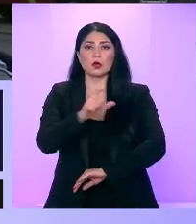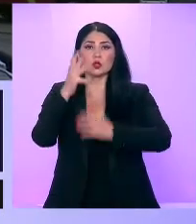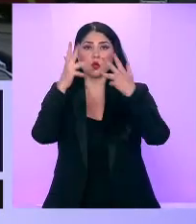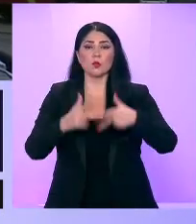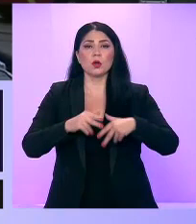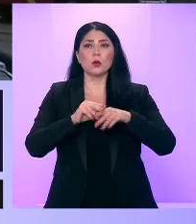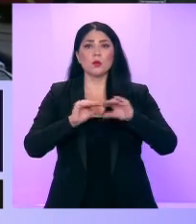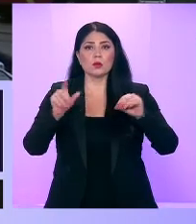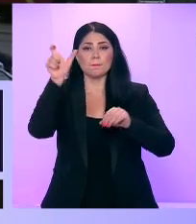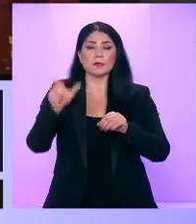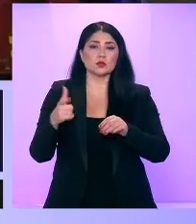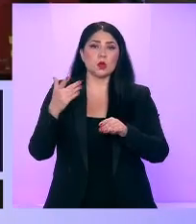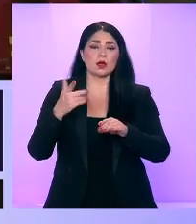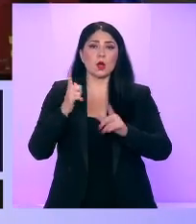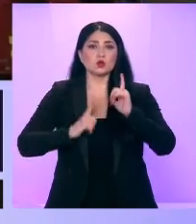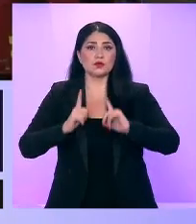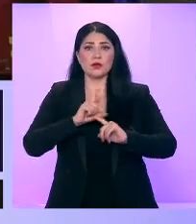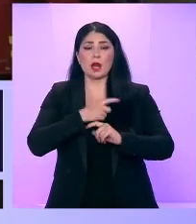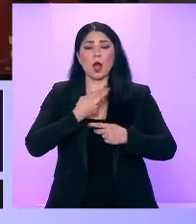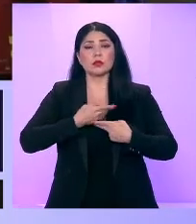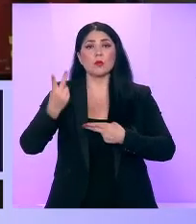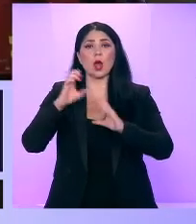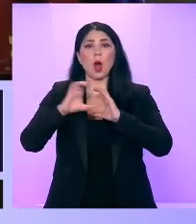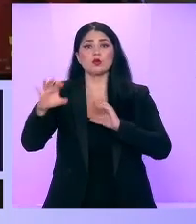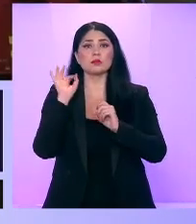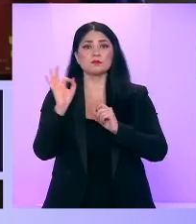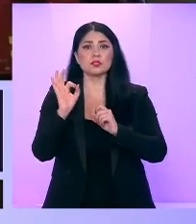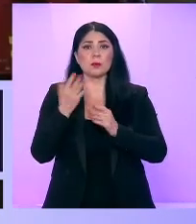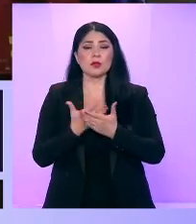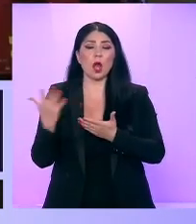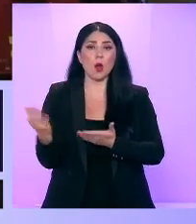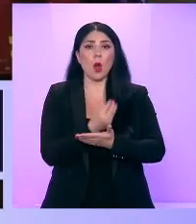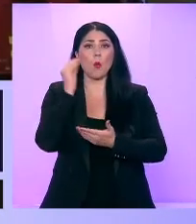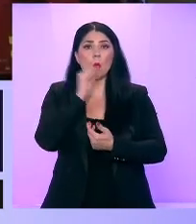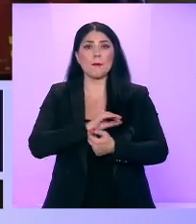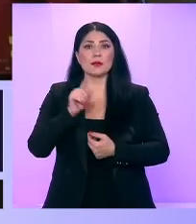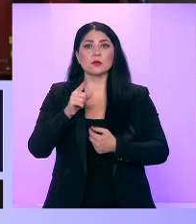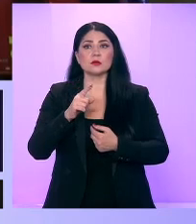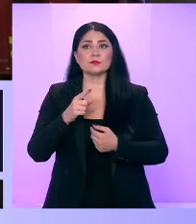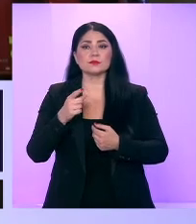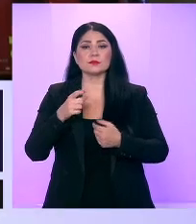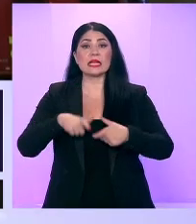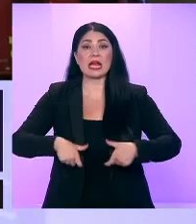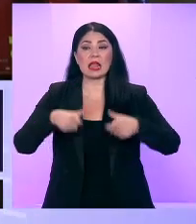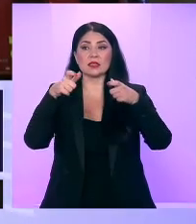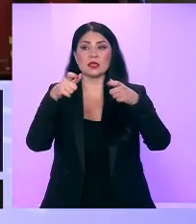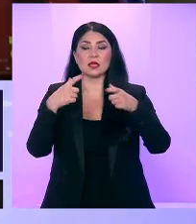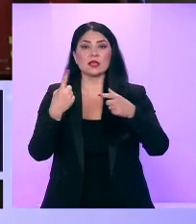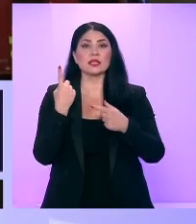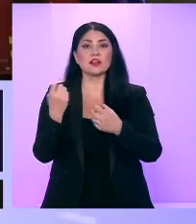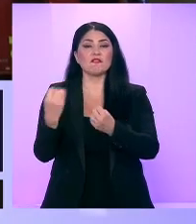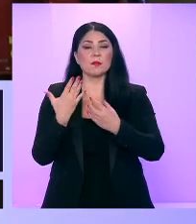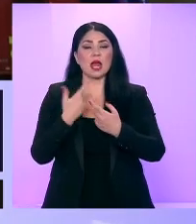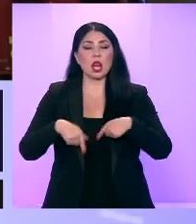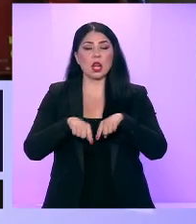numărului mare de victime, au trimis un autobuz special pentru a evacua persoanele din restul clădirii. Din informațiile pe